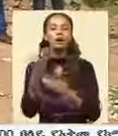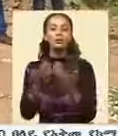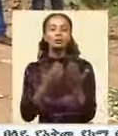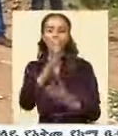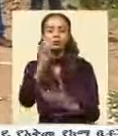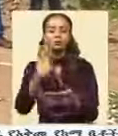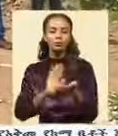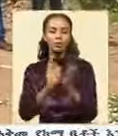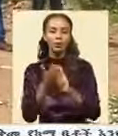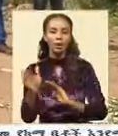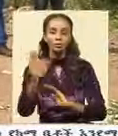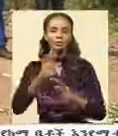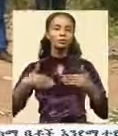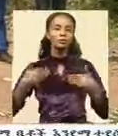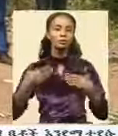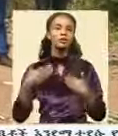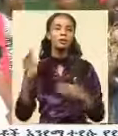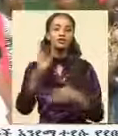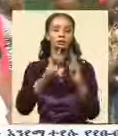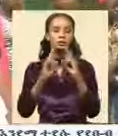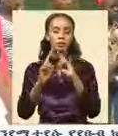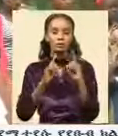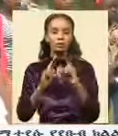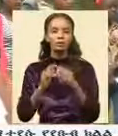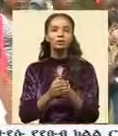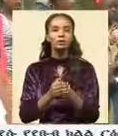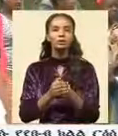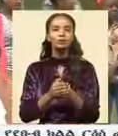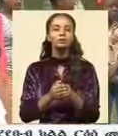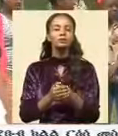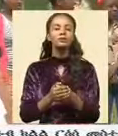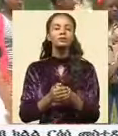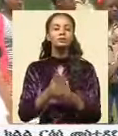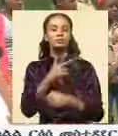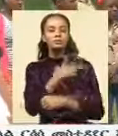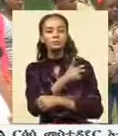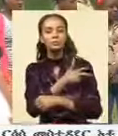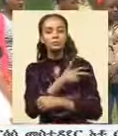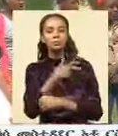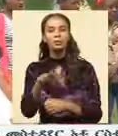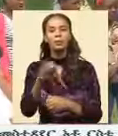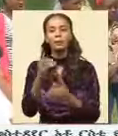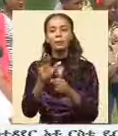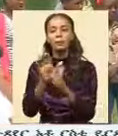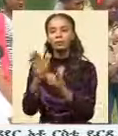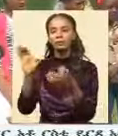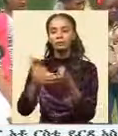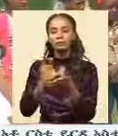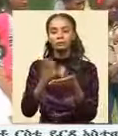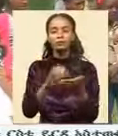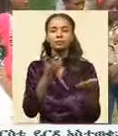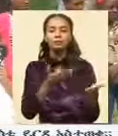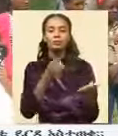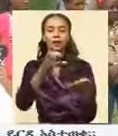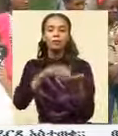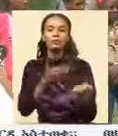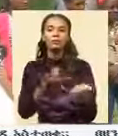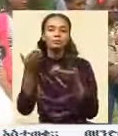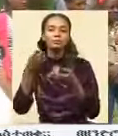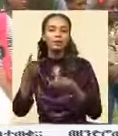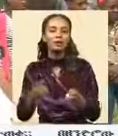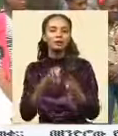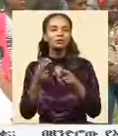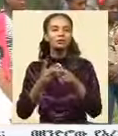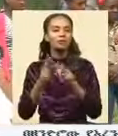ተጠቃሚ በመሆናቸው መደሰታቸውን ይናገራሉ። በቂ ሕክምና ለማግኘት በቂ ምርት አምርተን ደግሞ ለገበያ ለማቅረብ መንገድ እጥረት